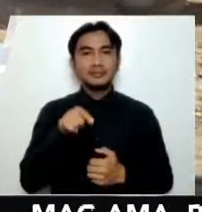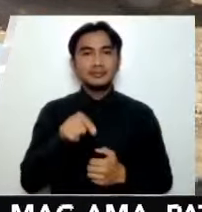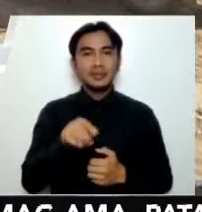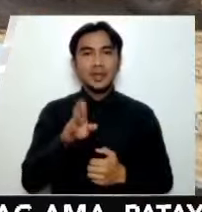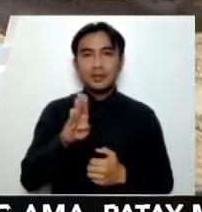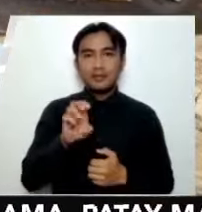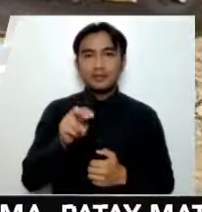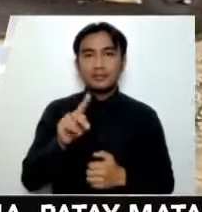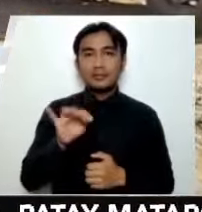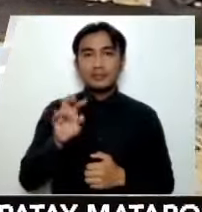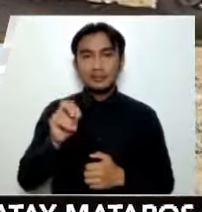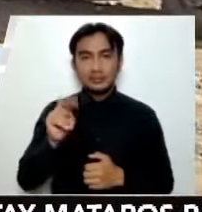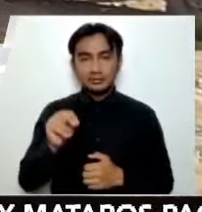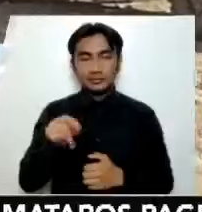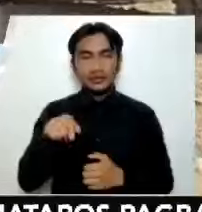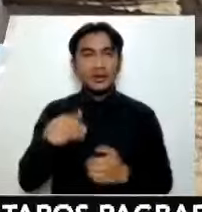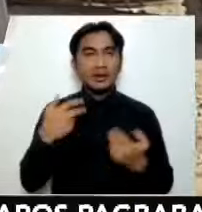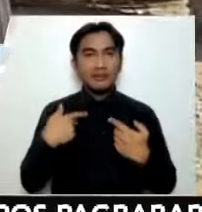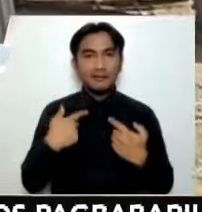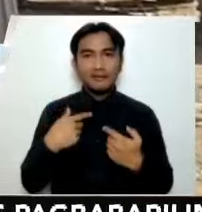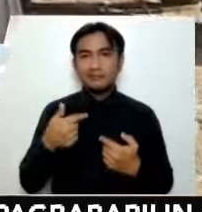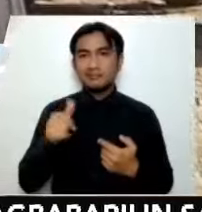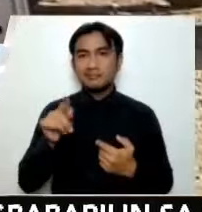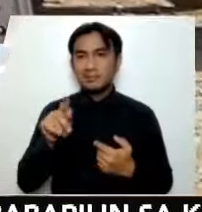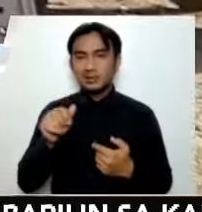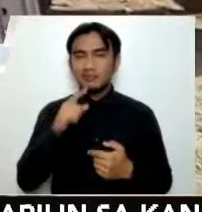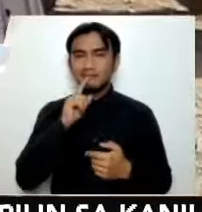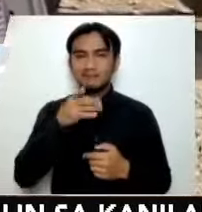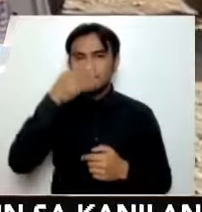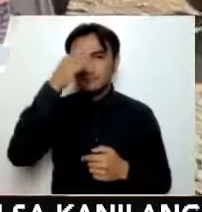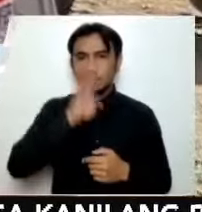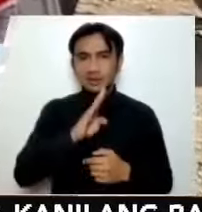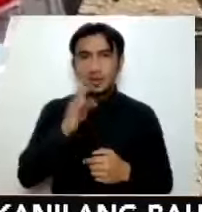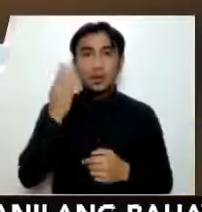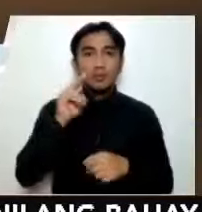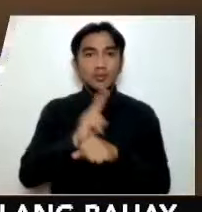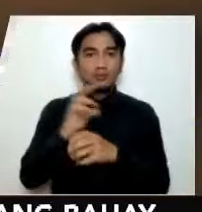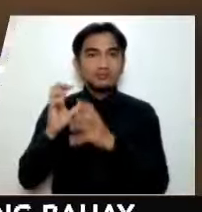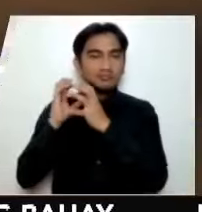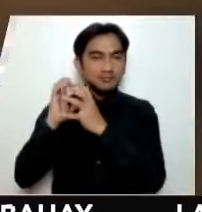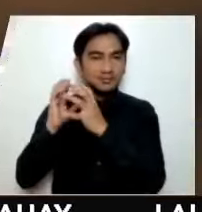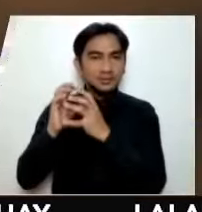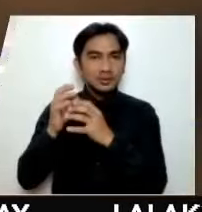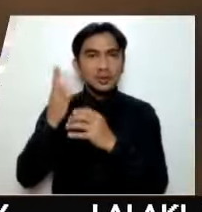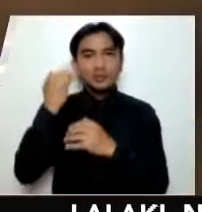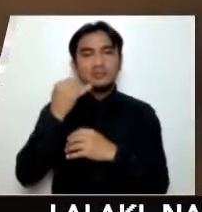Gata madali raw kasing masira ang luto sa niyog kapag sobrang init